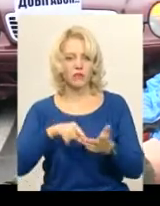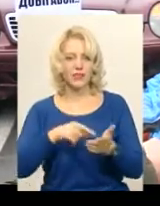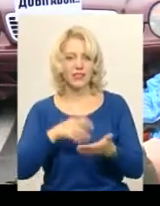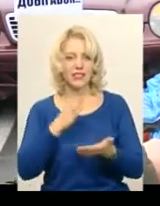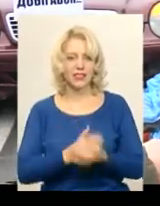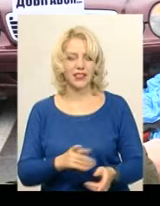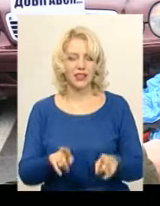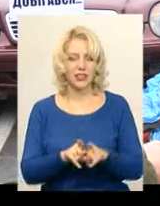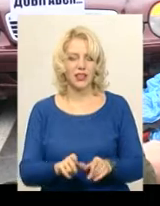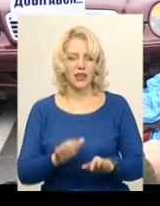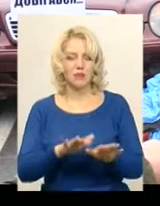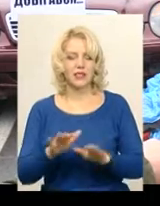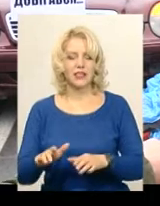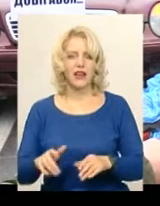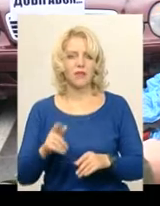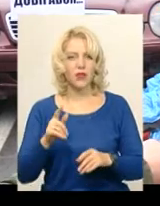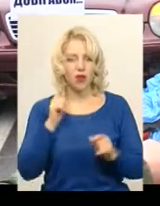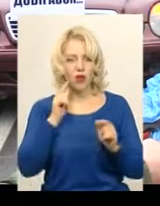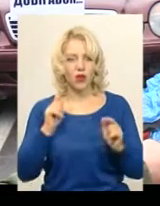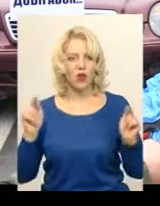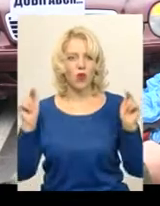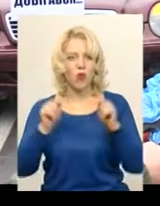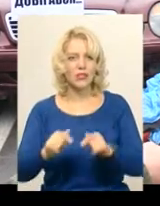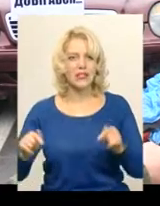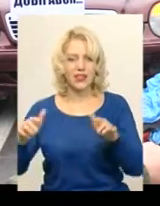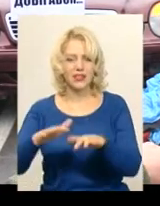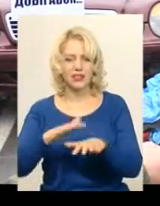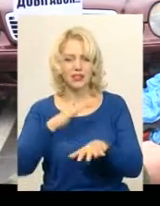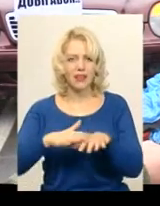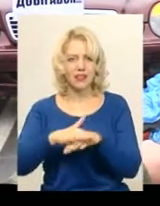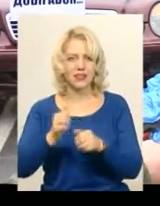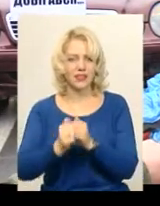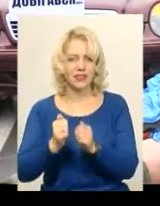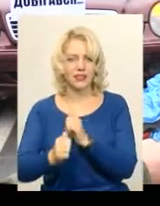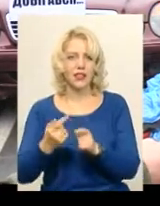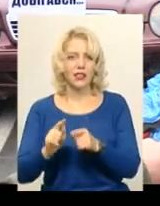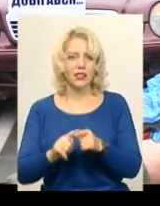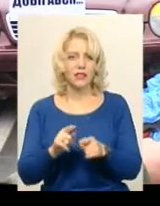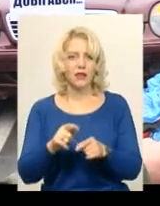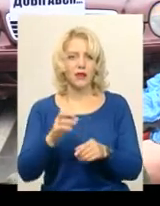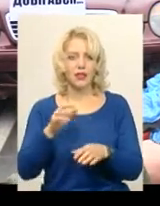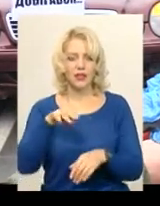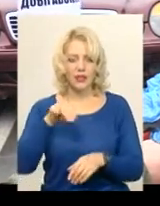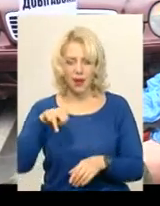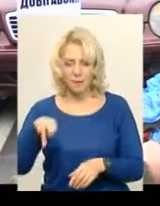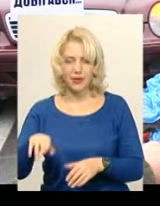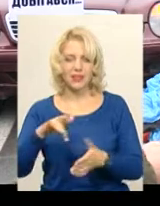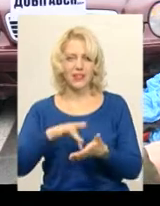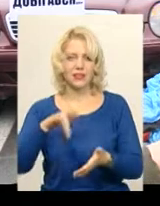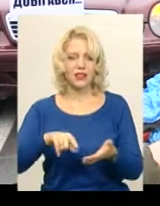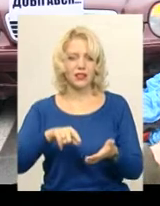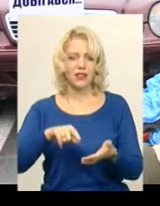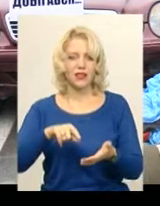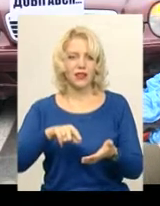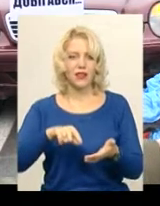місць таких концентрацій ДТП. Це, як ми зараз бачимо, біля Темпа на проспекті Мира, біля Лебідь-Плази і